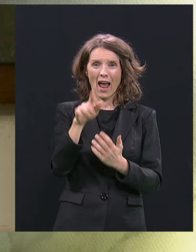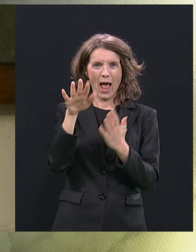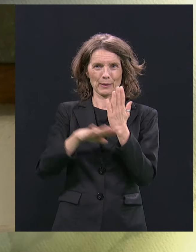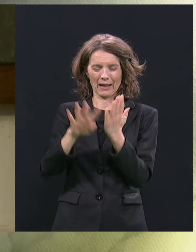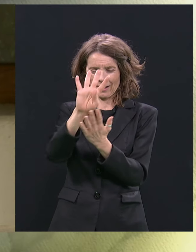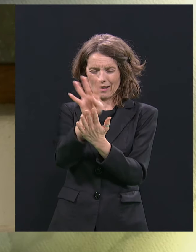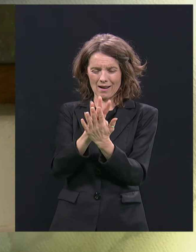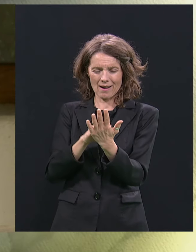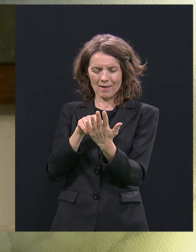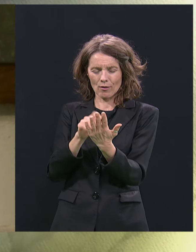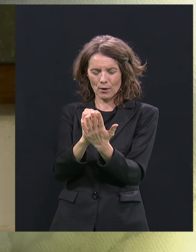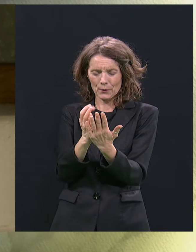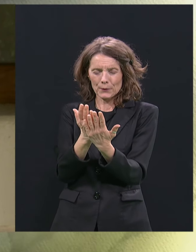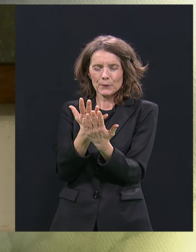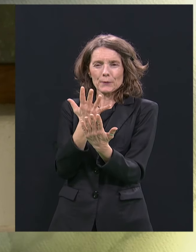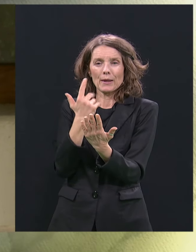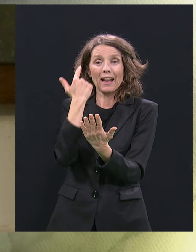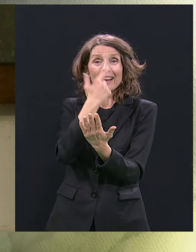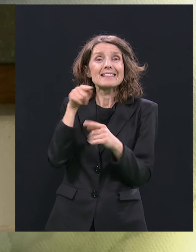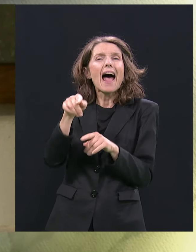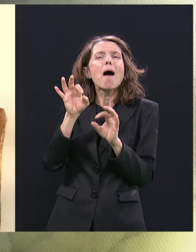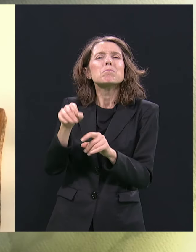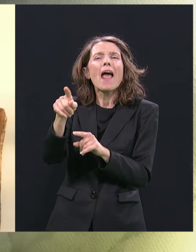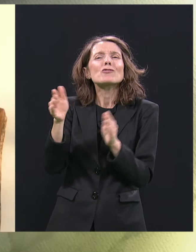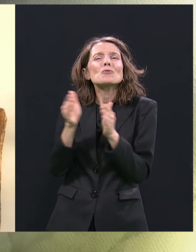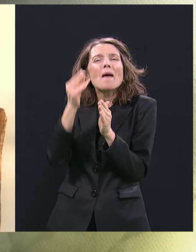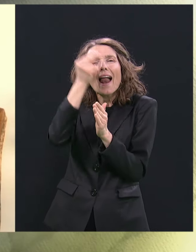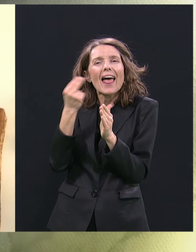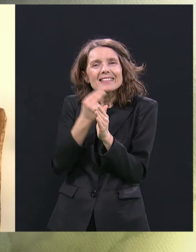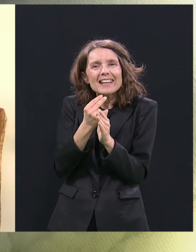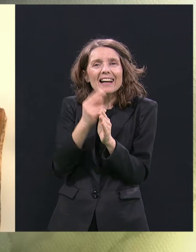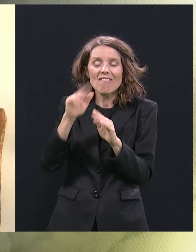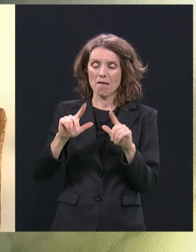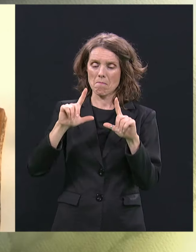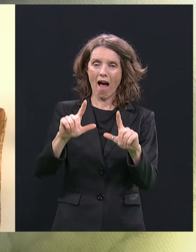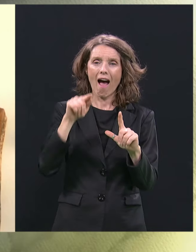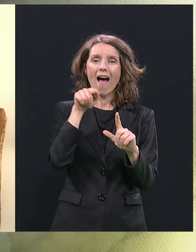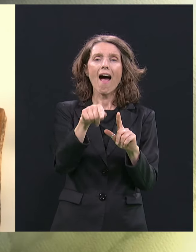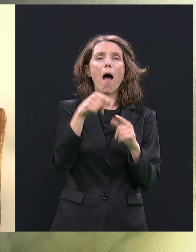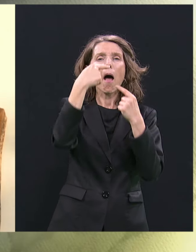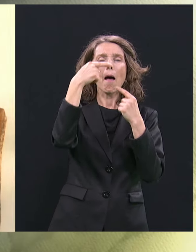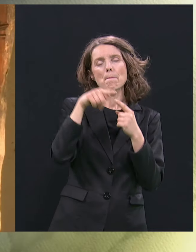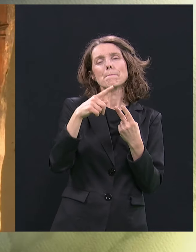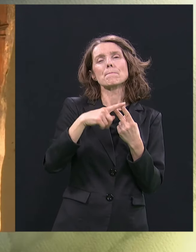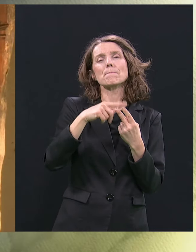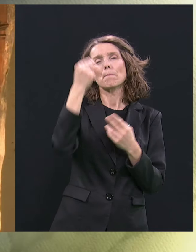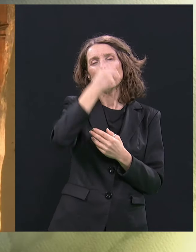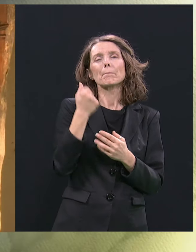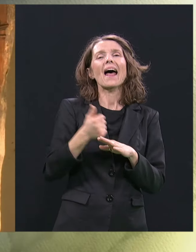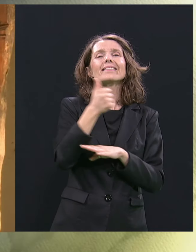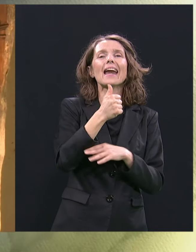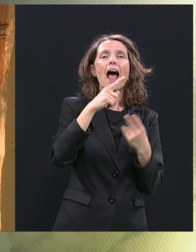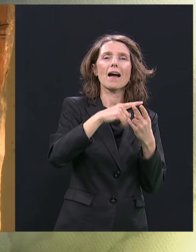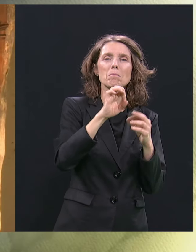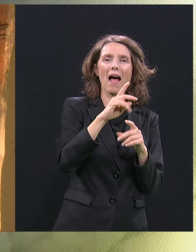slučajno, baš ovde ispred male crkvice, velikani stoje pored velikana, patrijarh Pavle i Nikola Tesla.